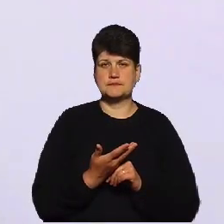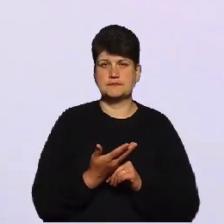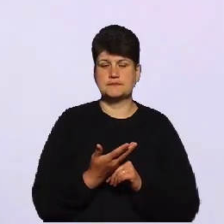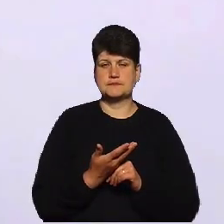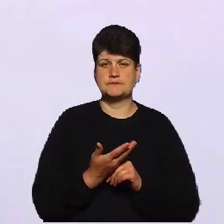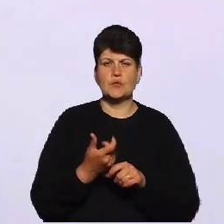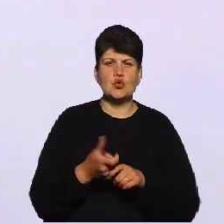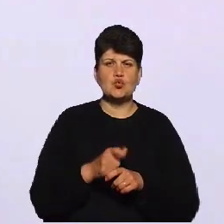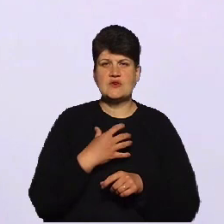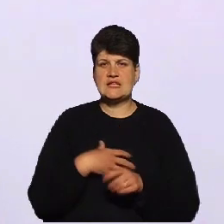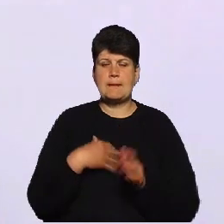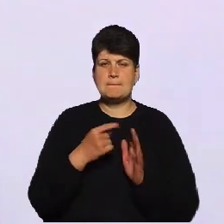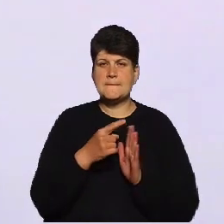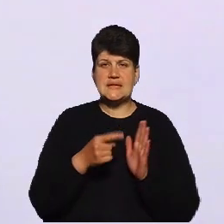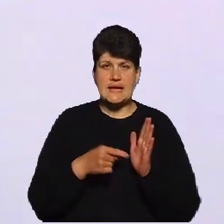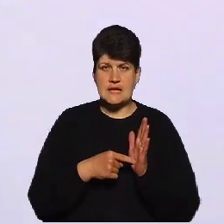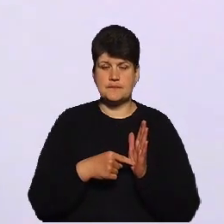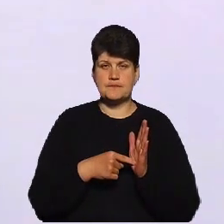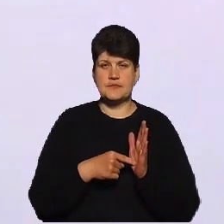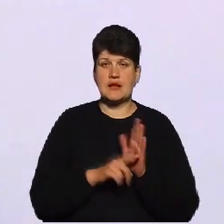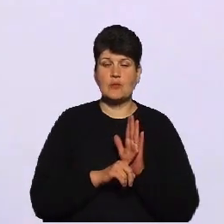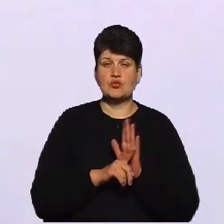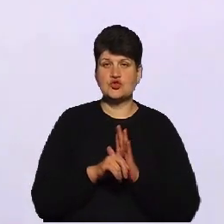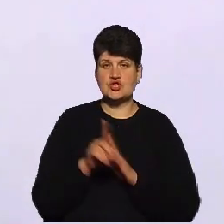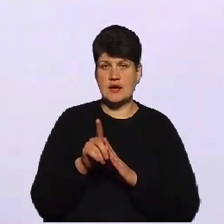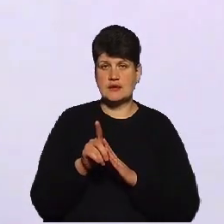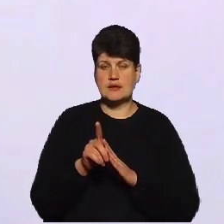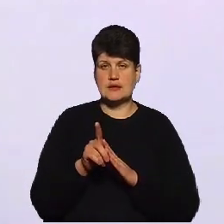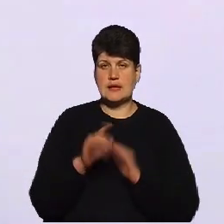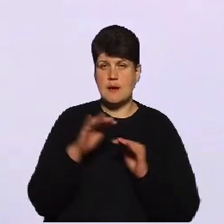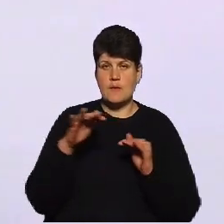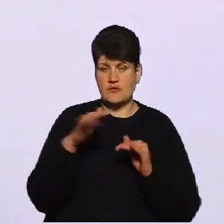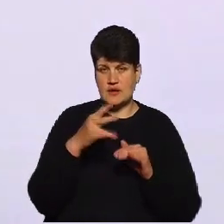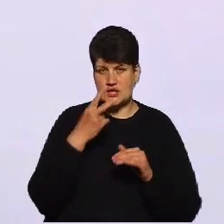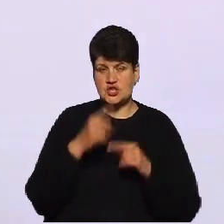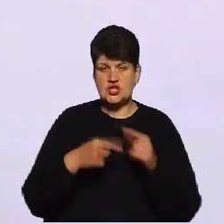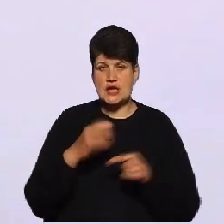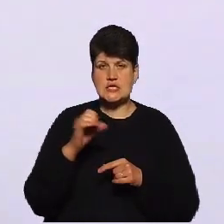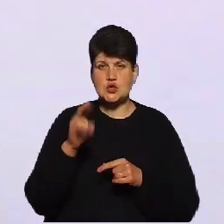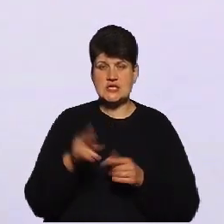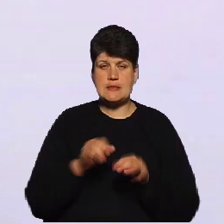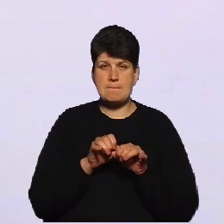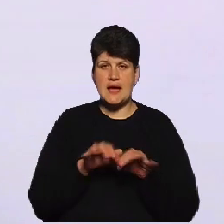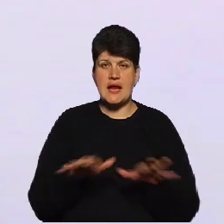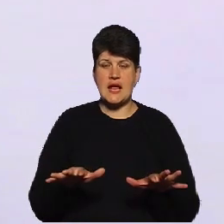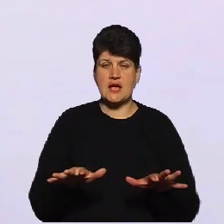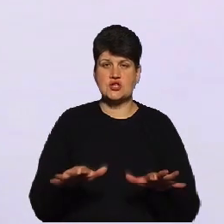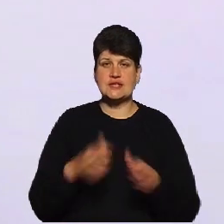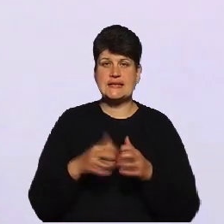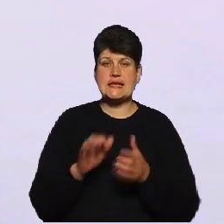питанням, які, в принципі, почали виходити на поверхню і через соціальні мережі, і десь там серед знайомих з'явилися